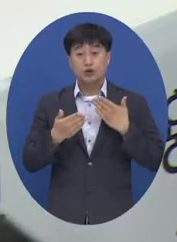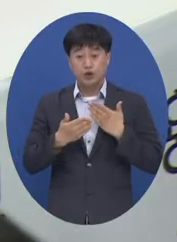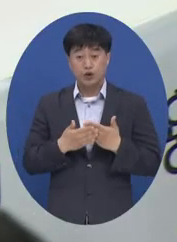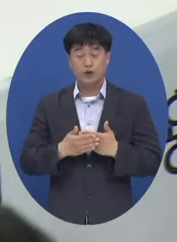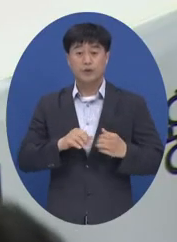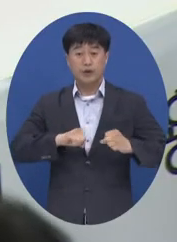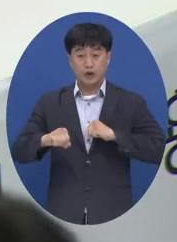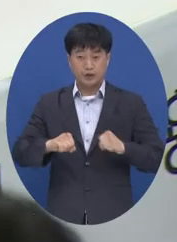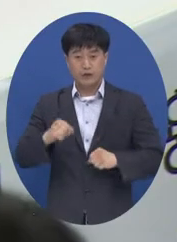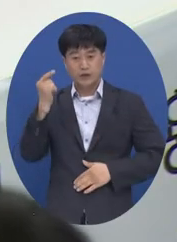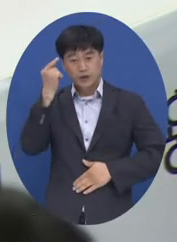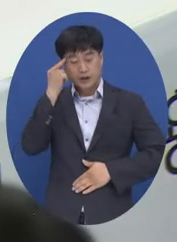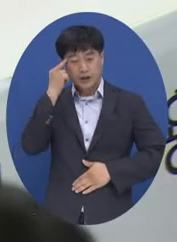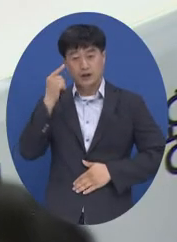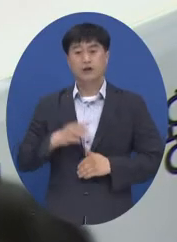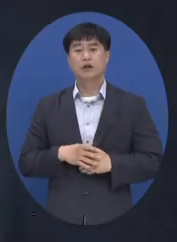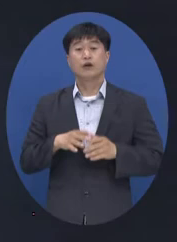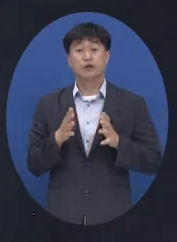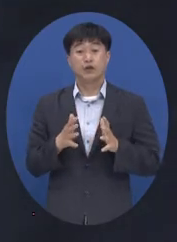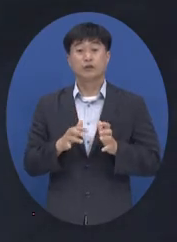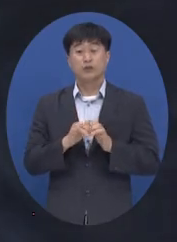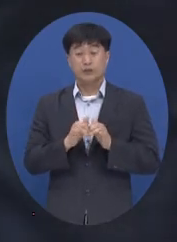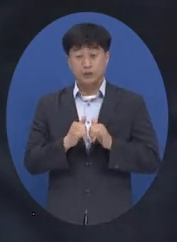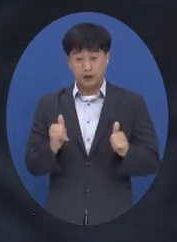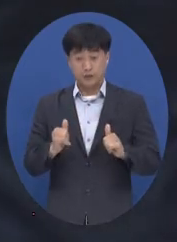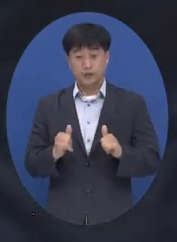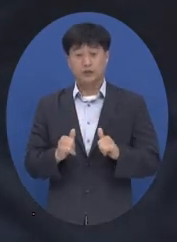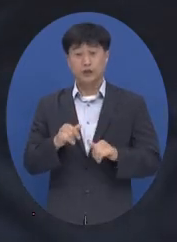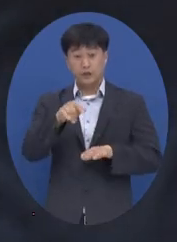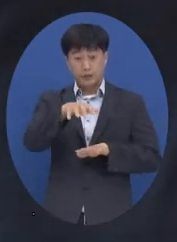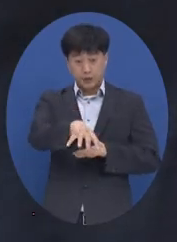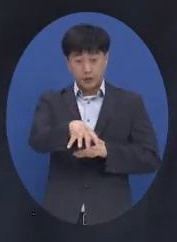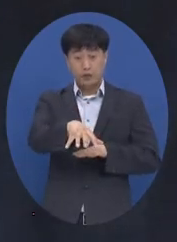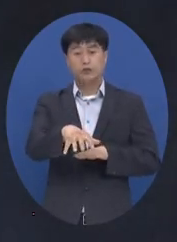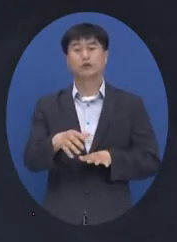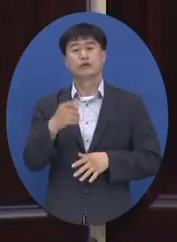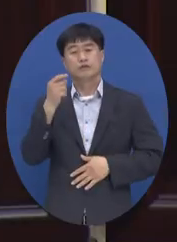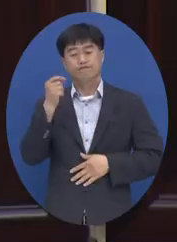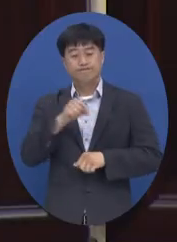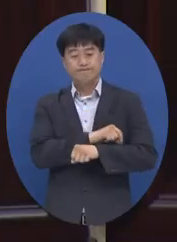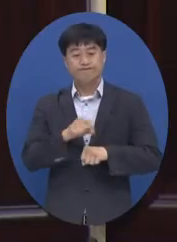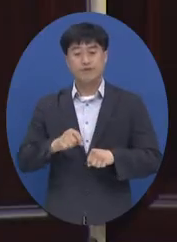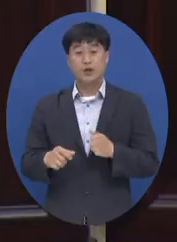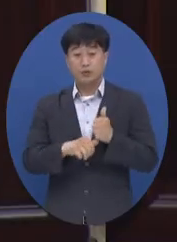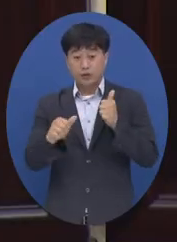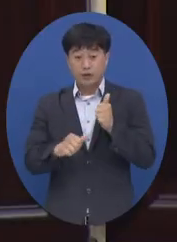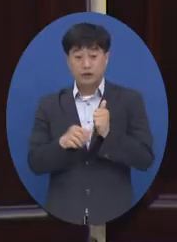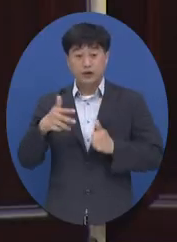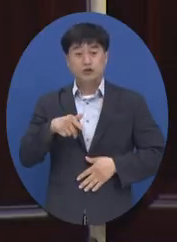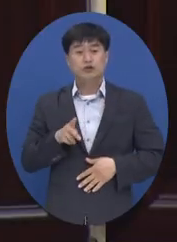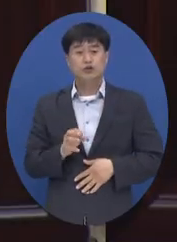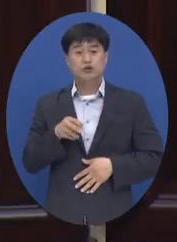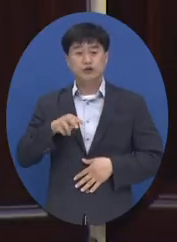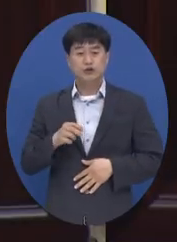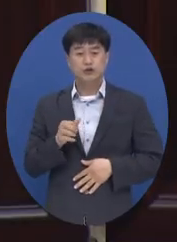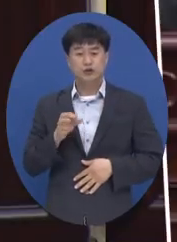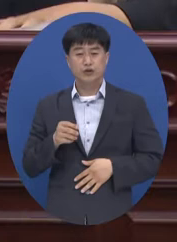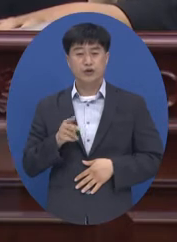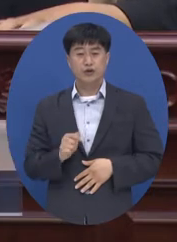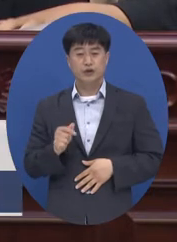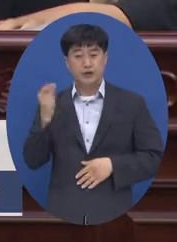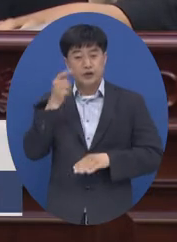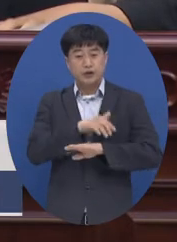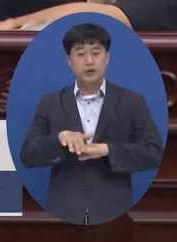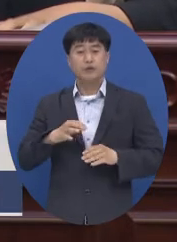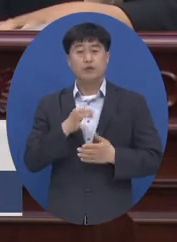경력 의정활동 도에 감안해 소선 의원들을 전진 배치한 것이 눈에 띕니다 외부의 운영위원장 에는 정승연 의학이